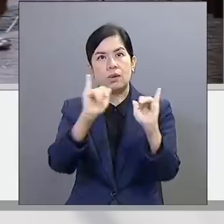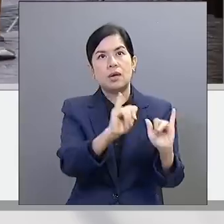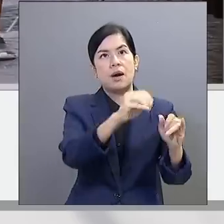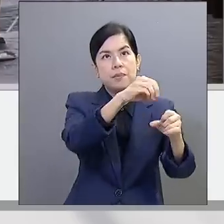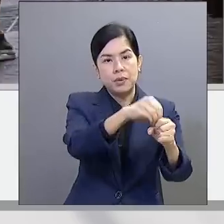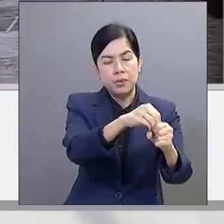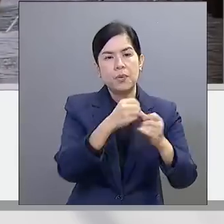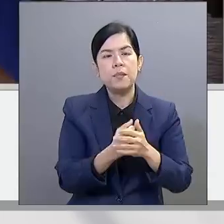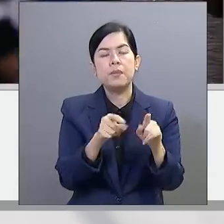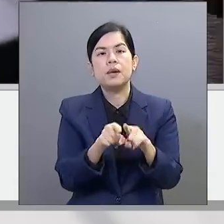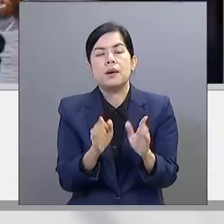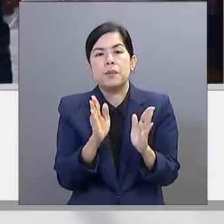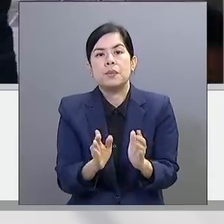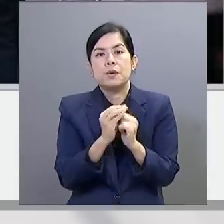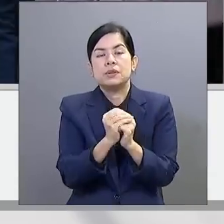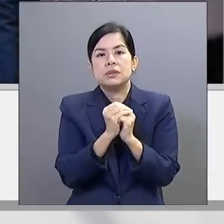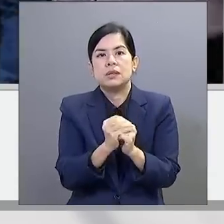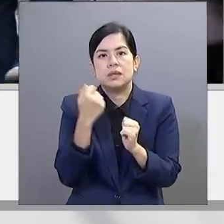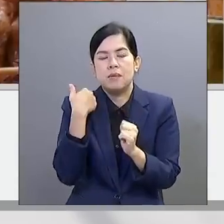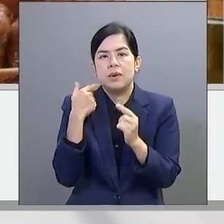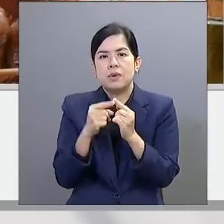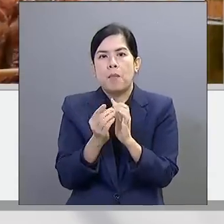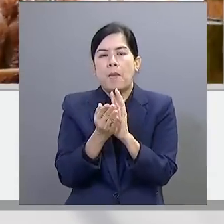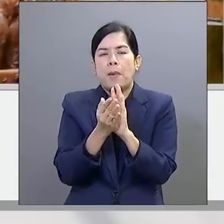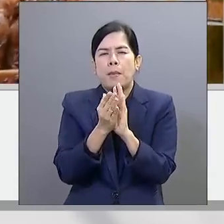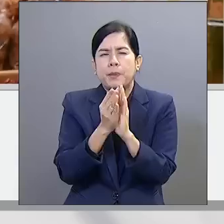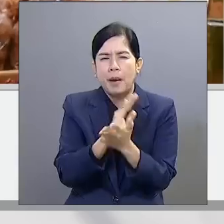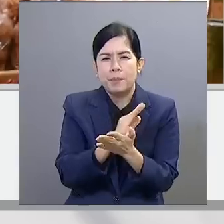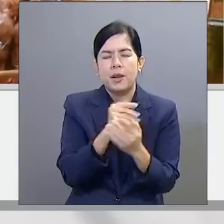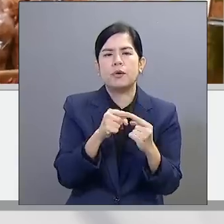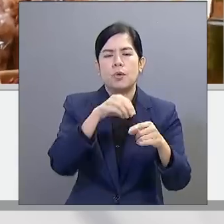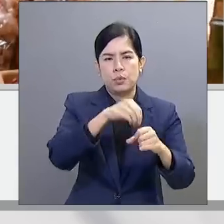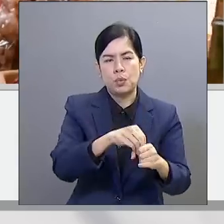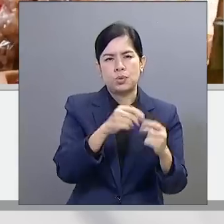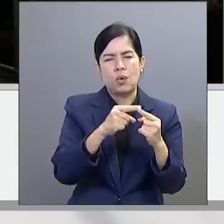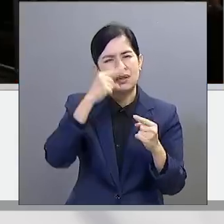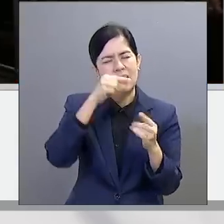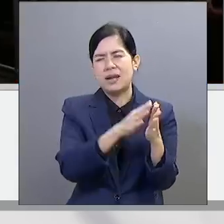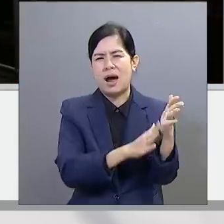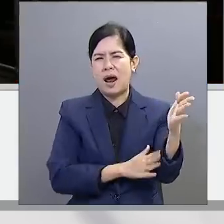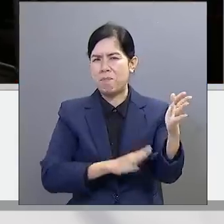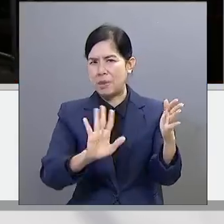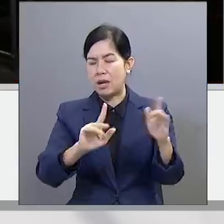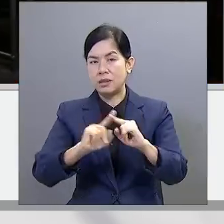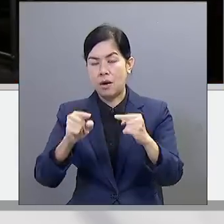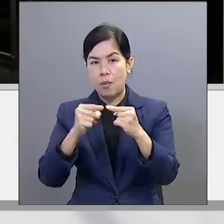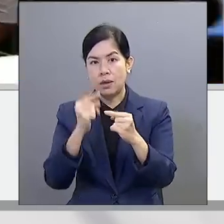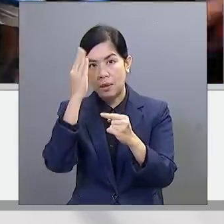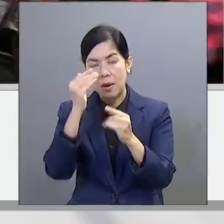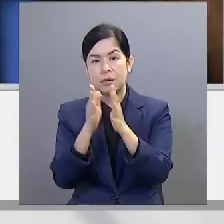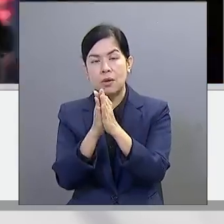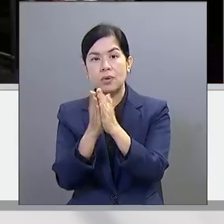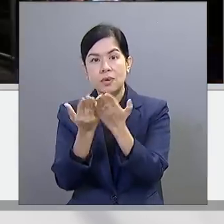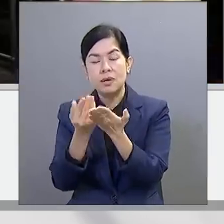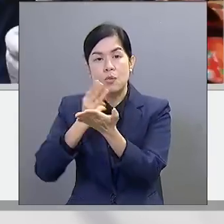เห็นชาวจีนในอดีตที่กลายมาเป็นคนไทยเชื้อสายจีนในปัจจุบันเนี่ยนะคะหลายๆคนเขาใช้วีซ่านักท่องเที่ยวเดินท